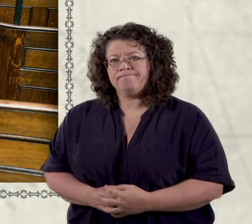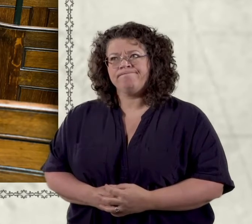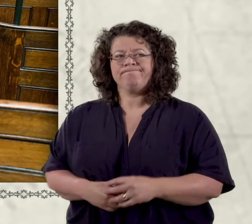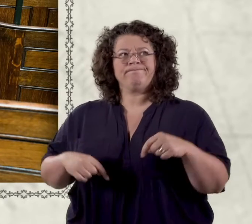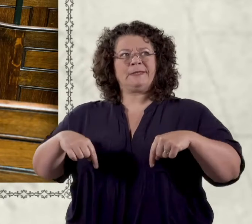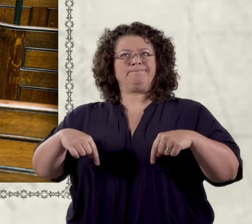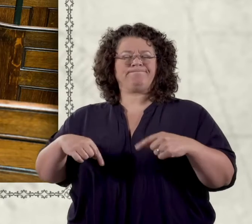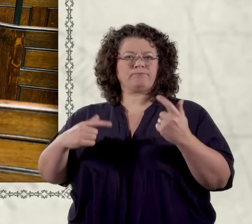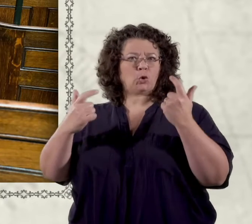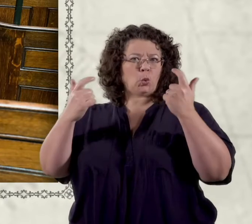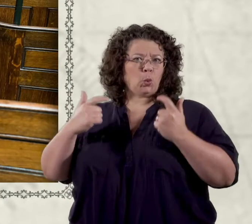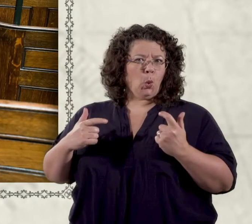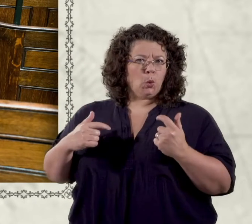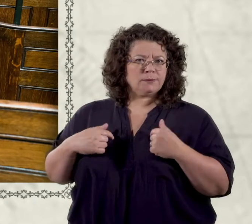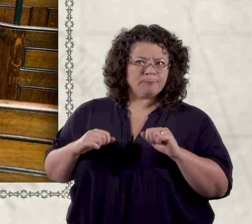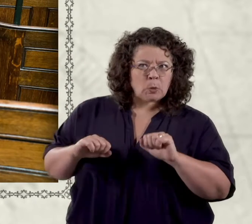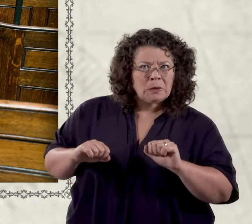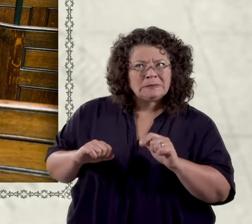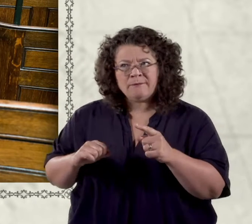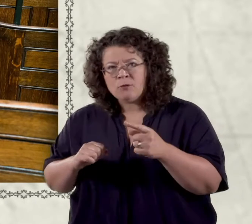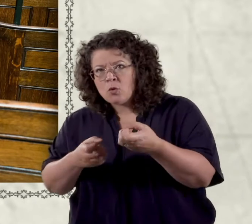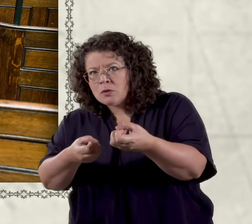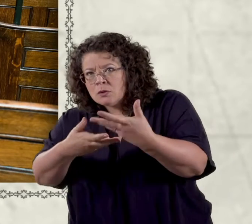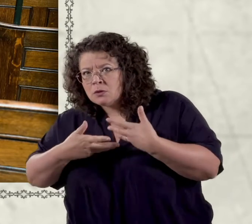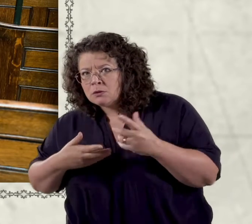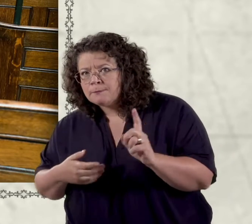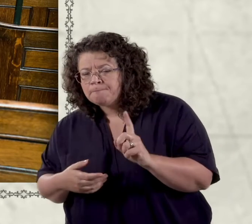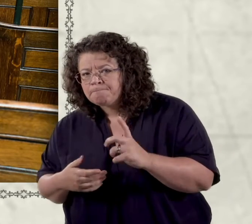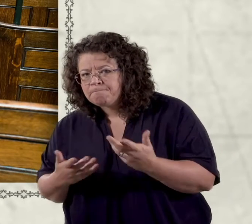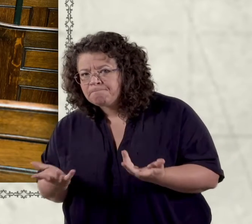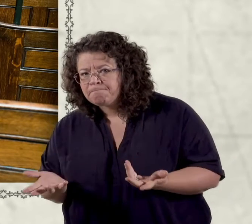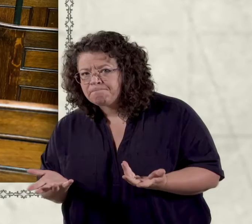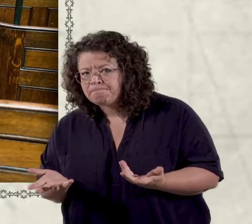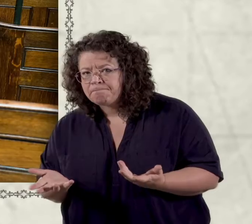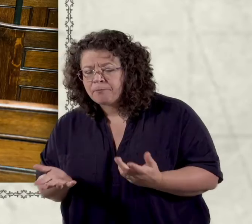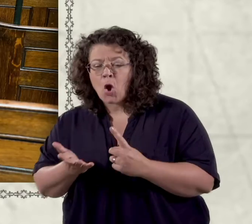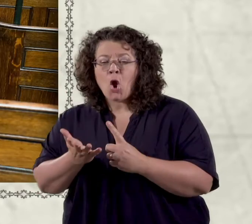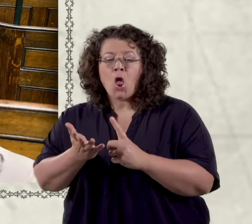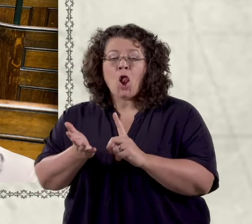A dyma ni yn y llys, yn barod am y ddeddfryd.